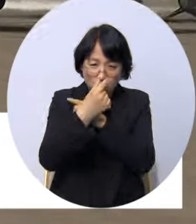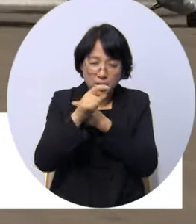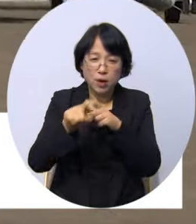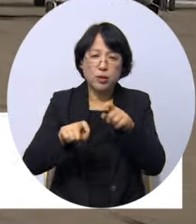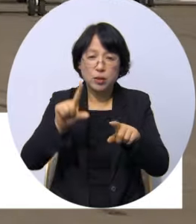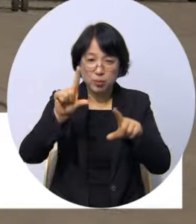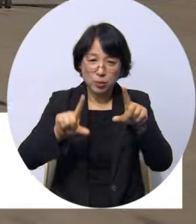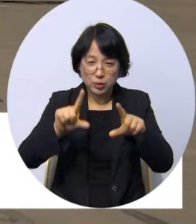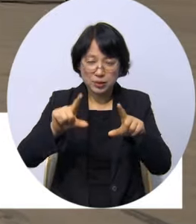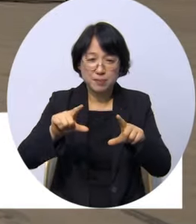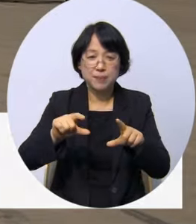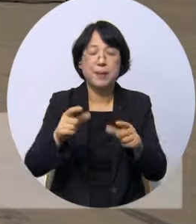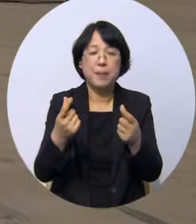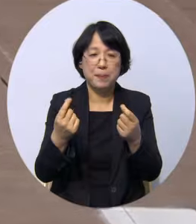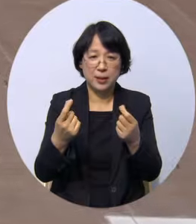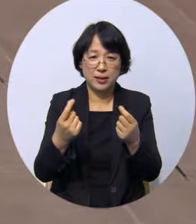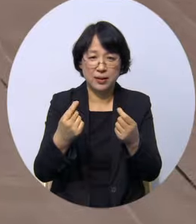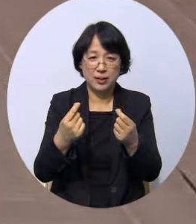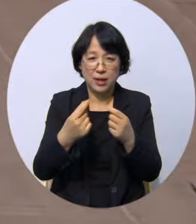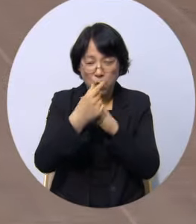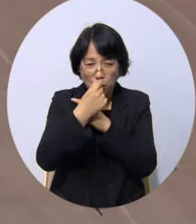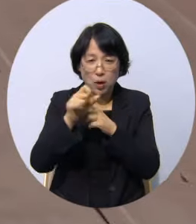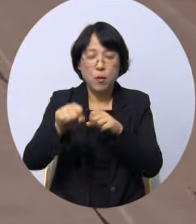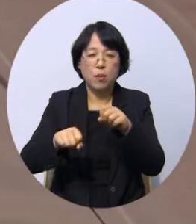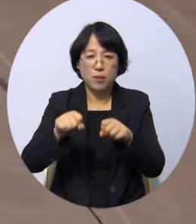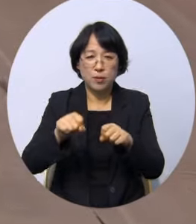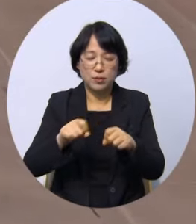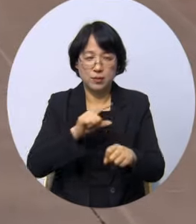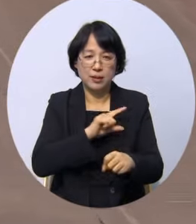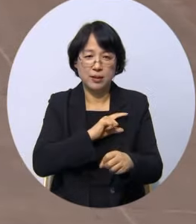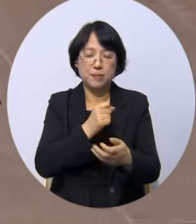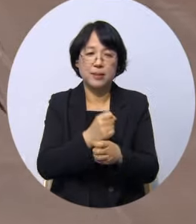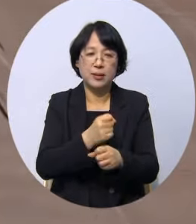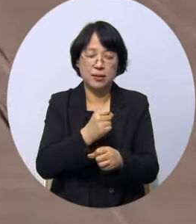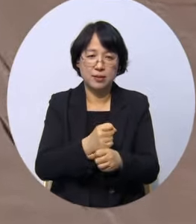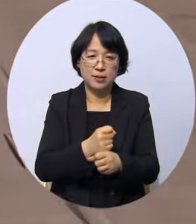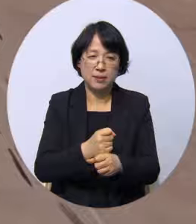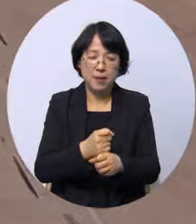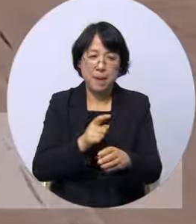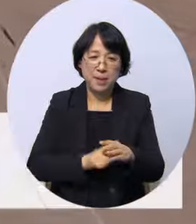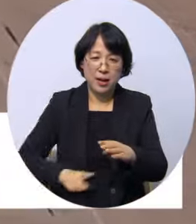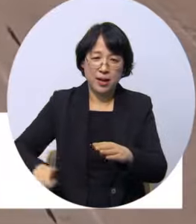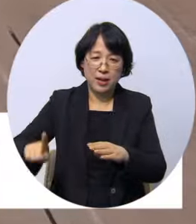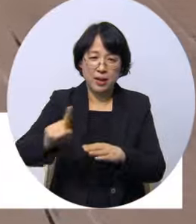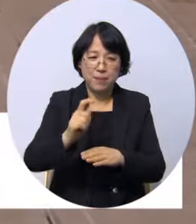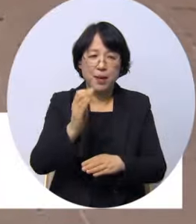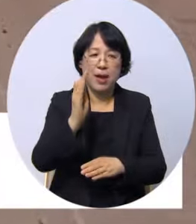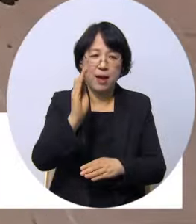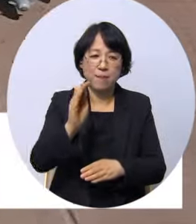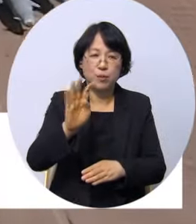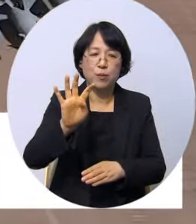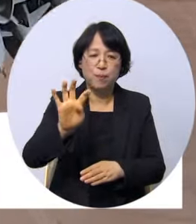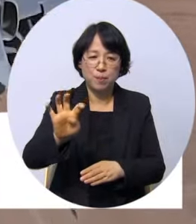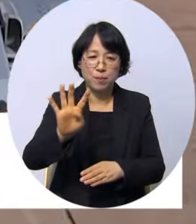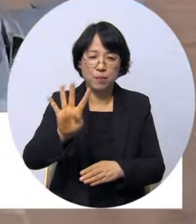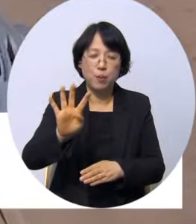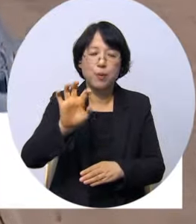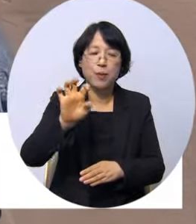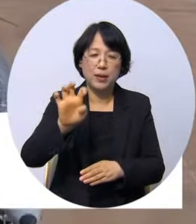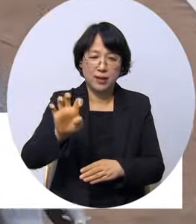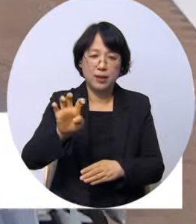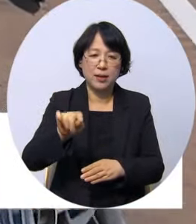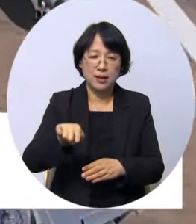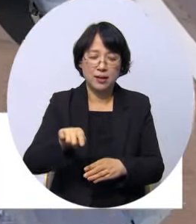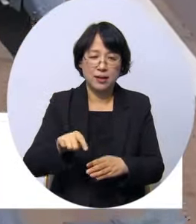엘리펀트 워크로 불립니다 맨 앞에서 이번 훈련을 이끈 f4w 팬텀은 6 70년대 큰 역할을 했던